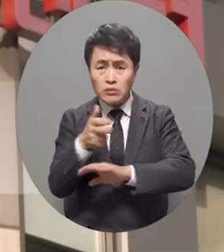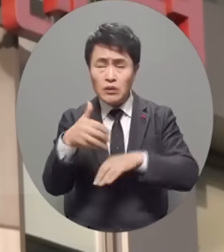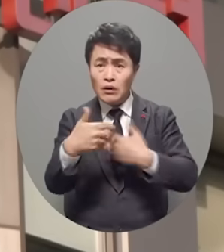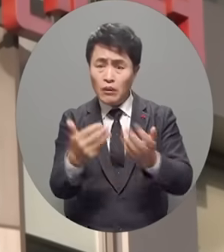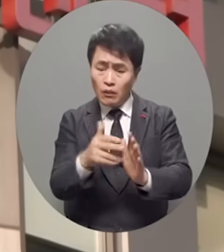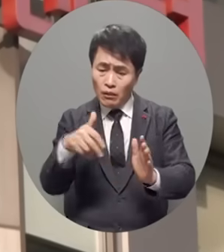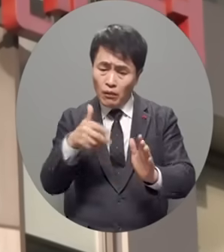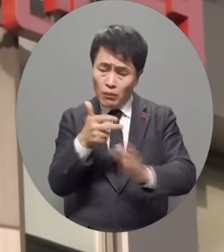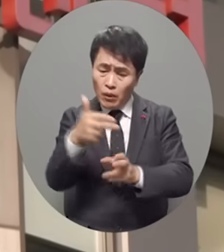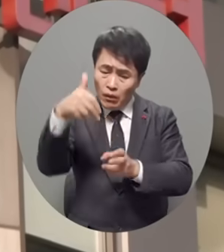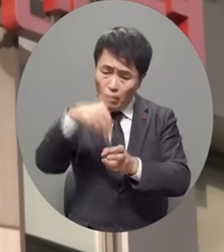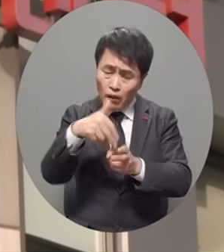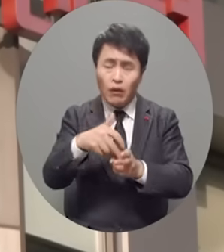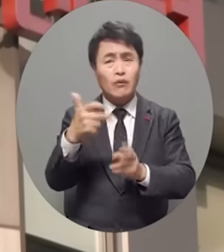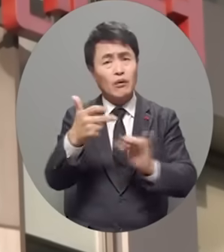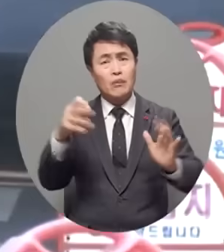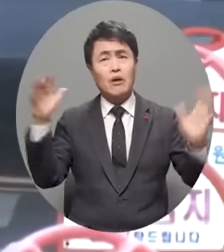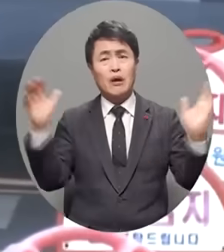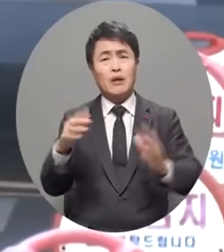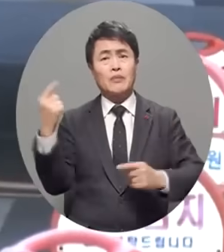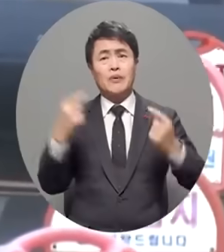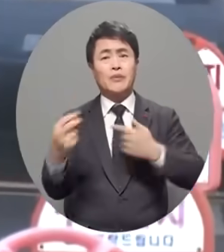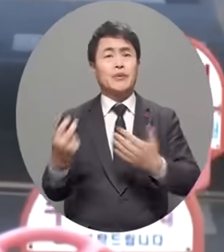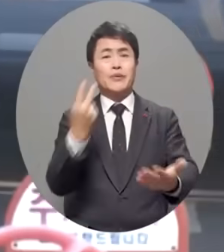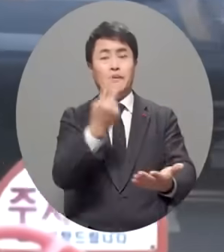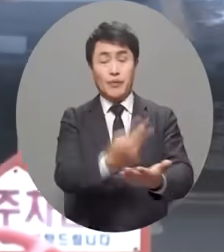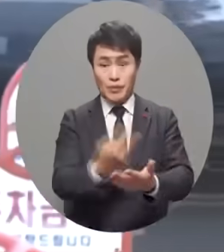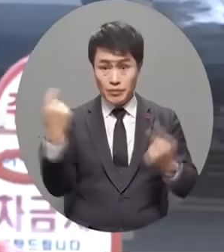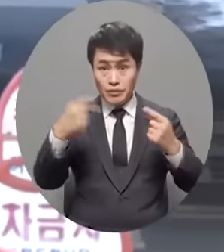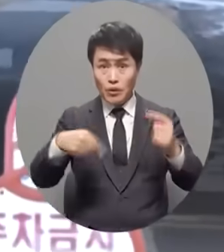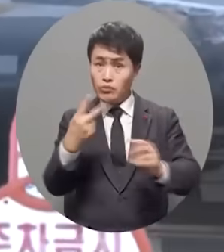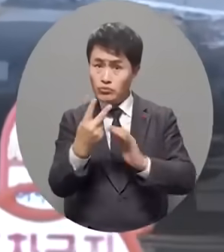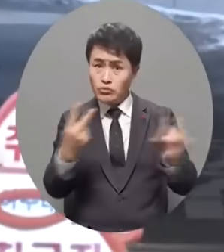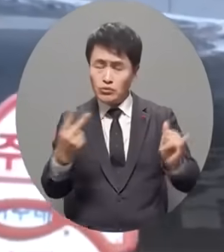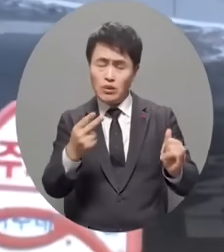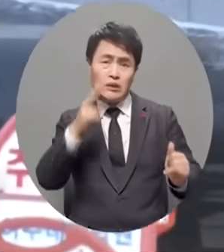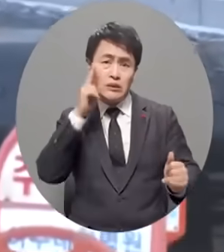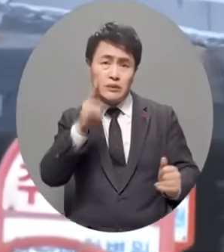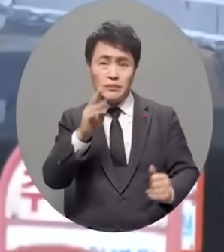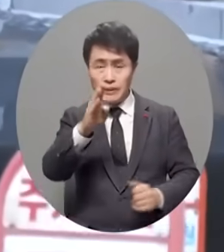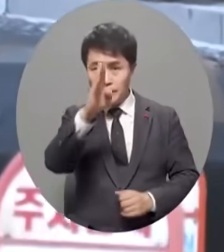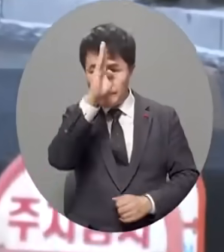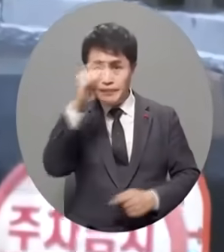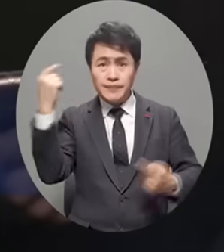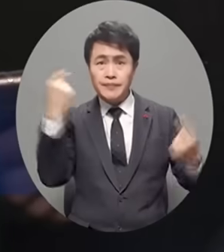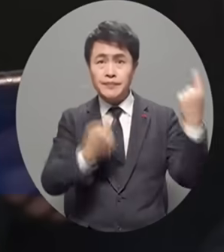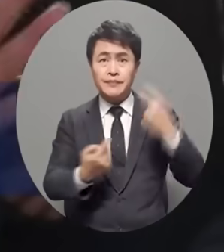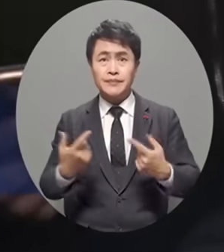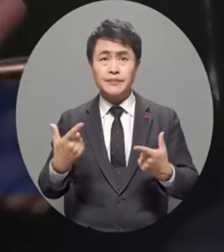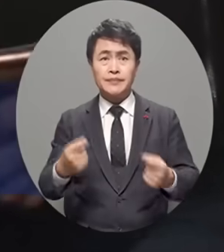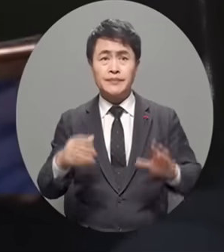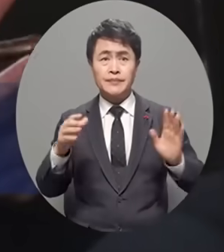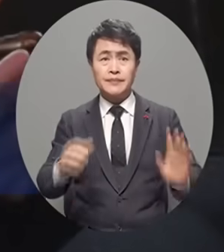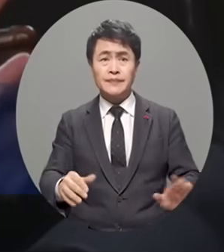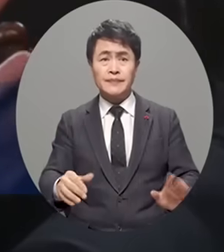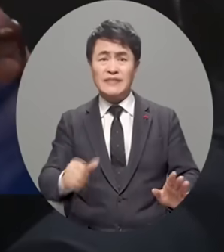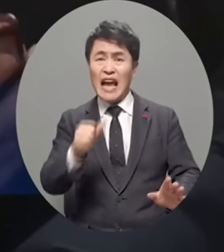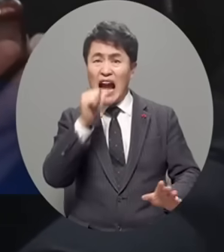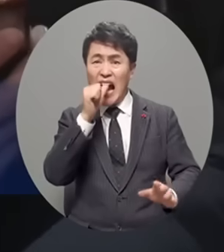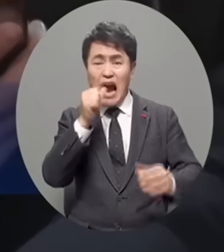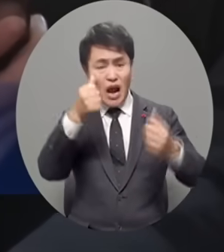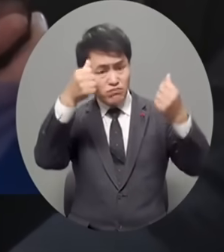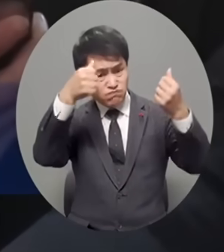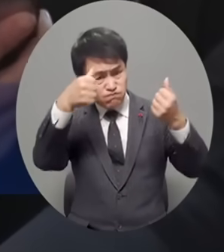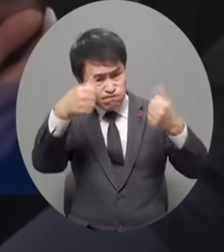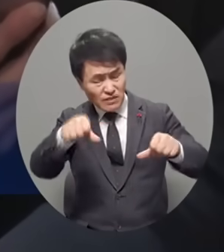17명이 다쳐 병원으로 옮겨졌습니다. 부상자 가운데 2명은 중상입니다. 철거리 무너져 내리는 소리가 나서 저희